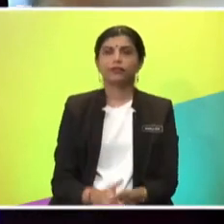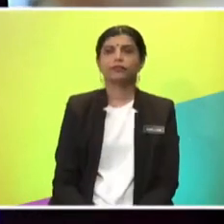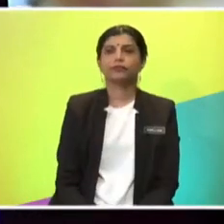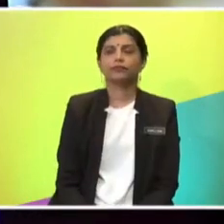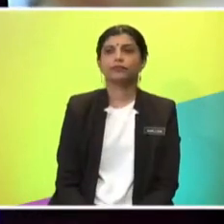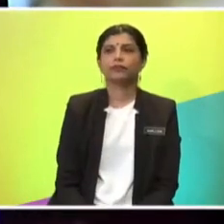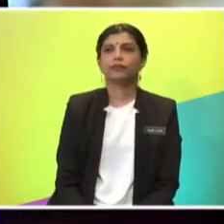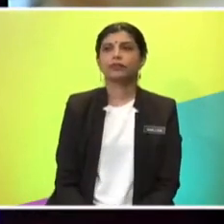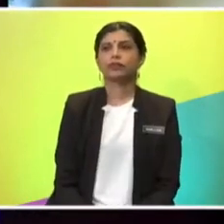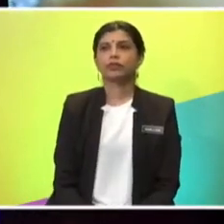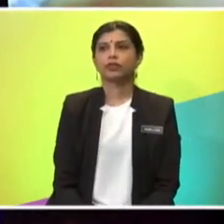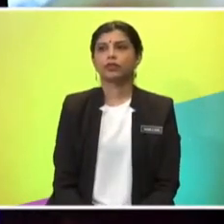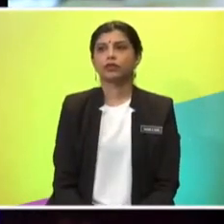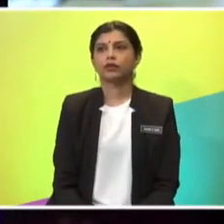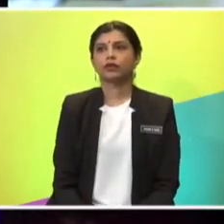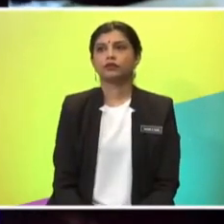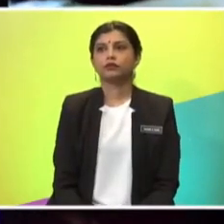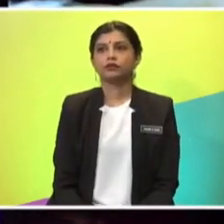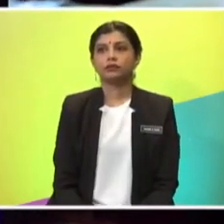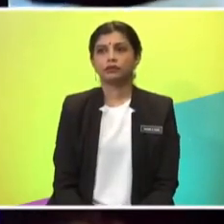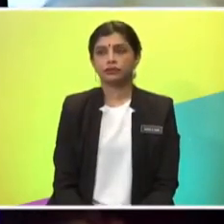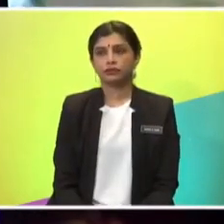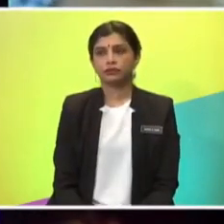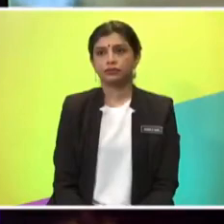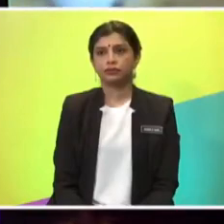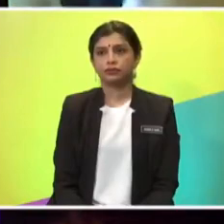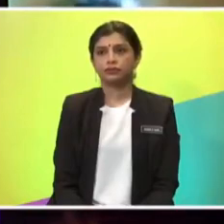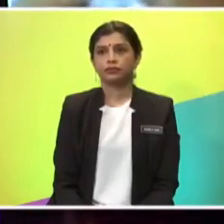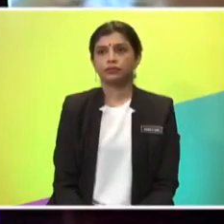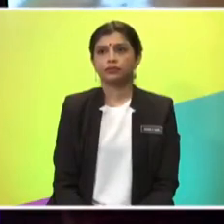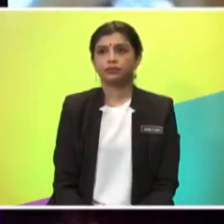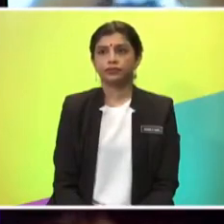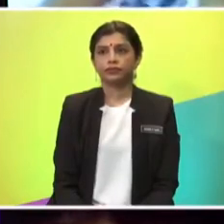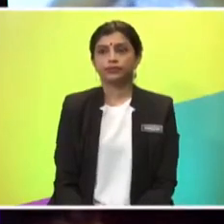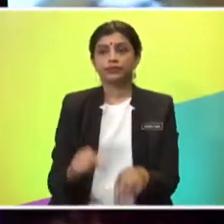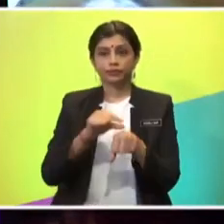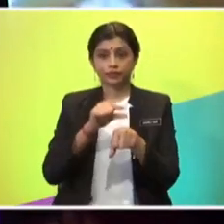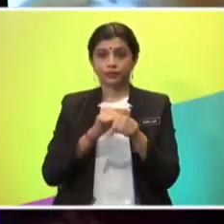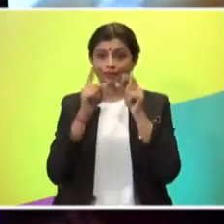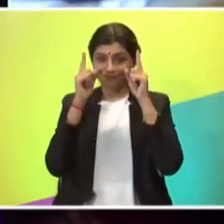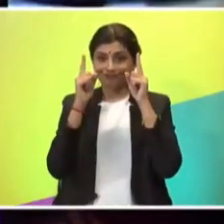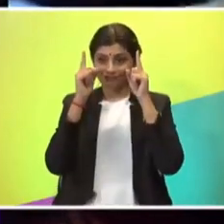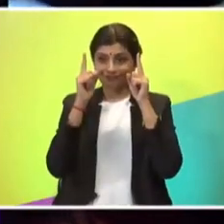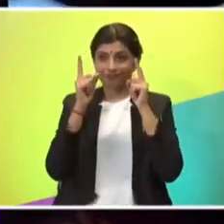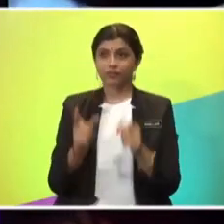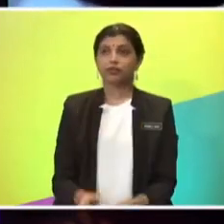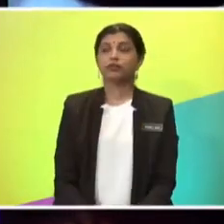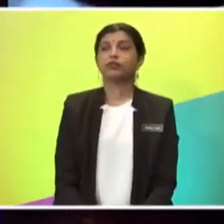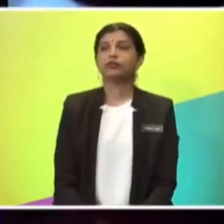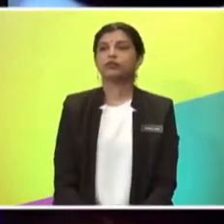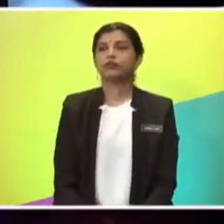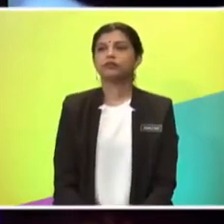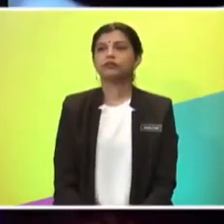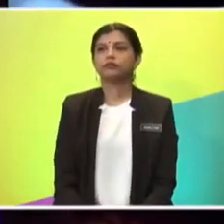penglihatan tetapi sangat terhad dan dia menggunakan portable digital magnifier ni, kita boleh on kan.